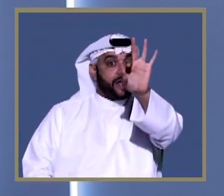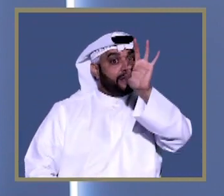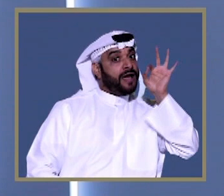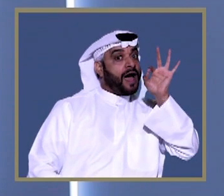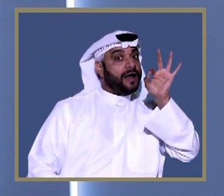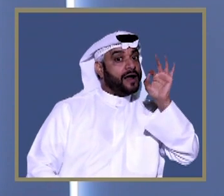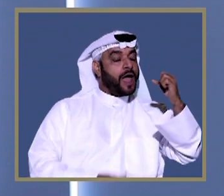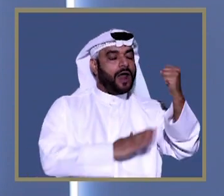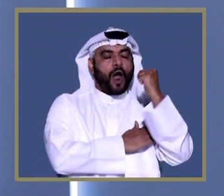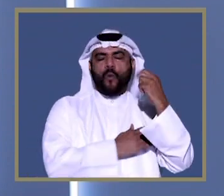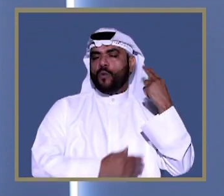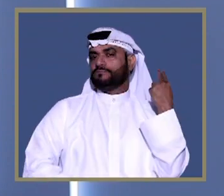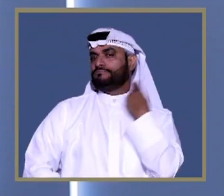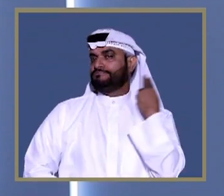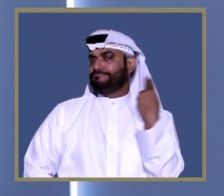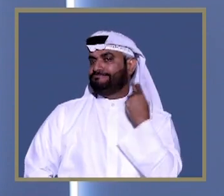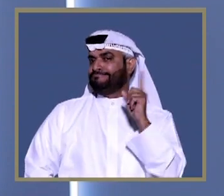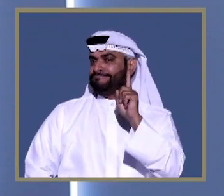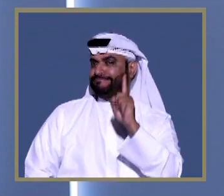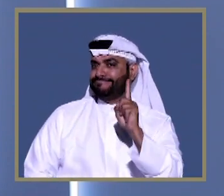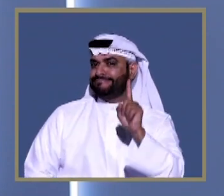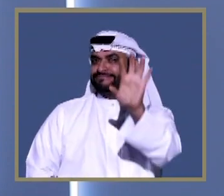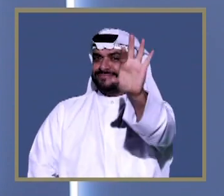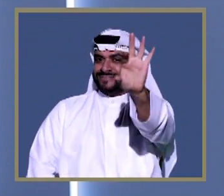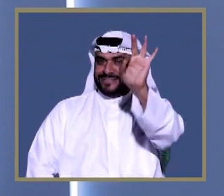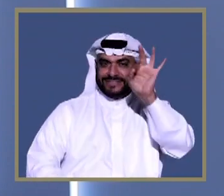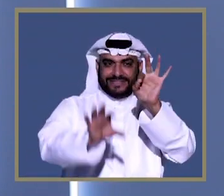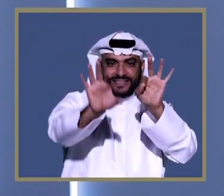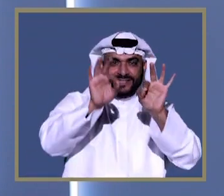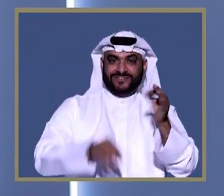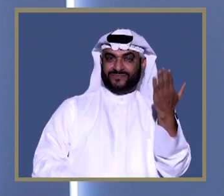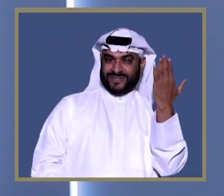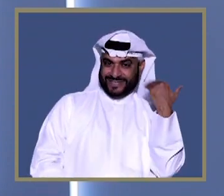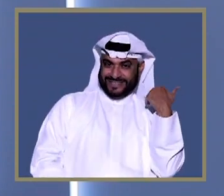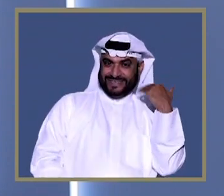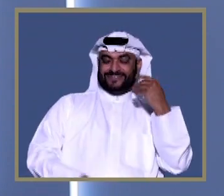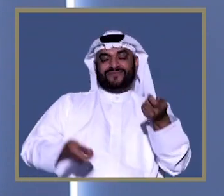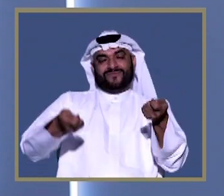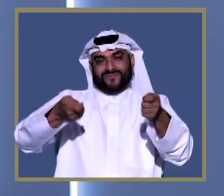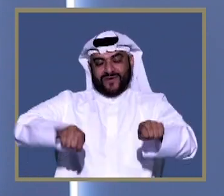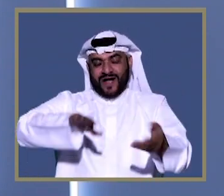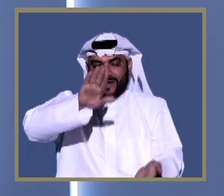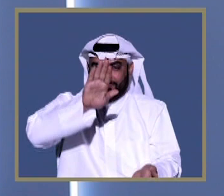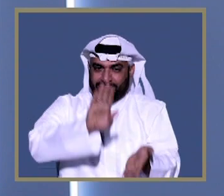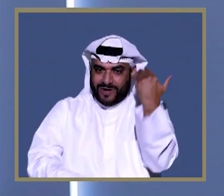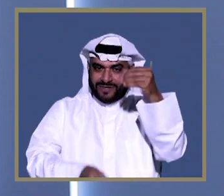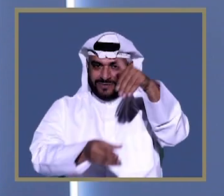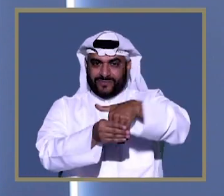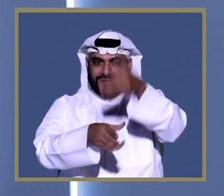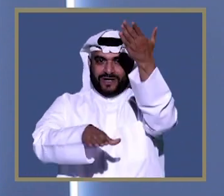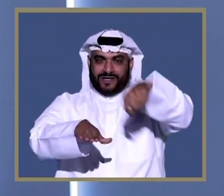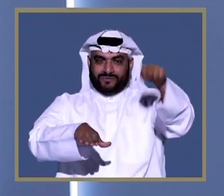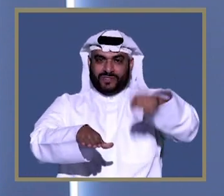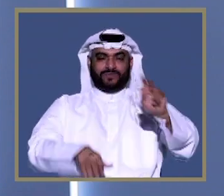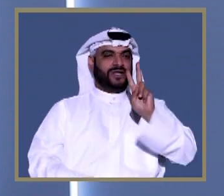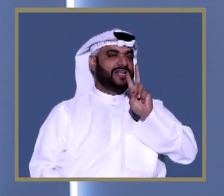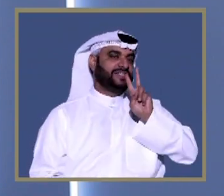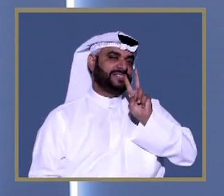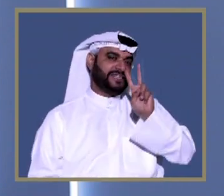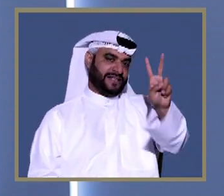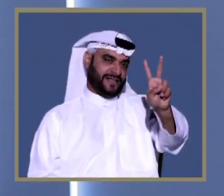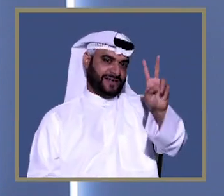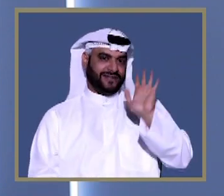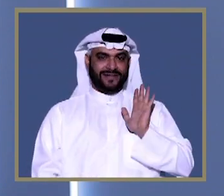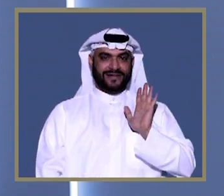ولنختار من يمثلنا في المرحلة القادمة بعد تعطيل الحياة البرلمانية التي استمرت